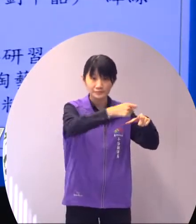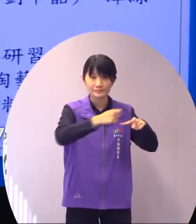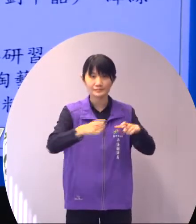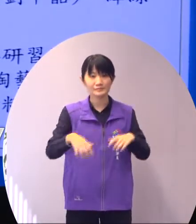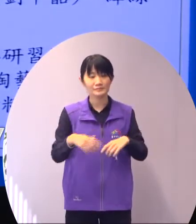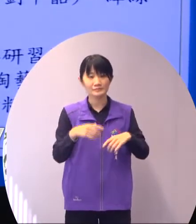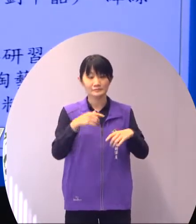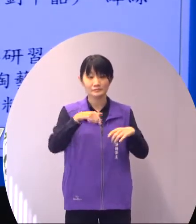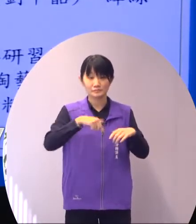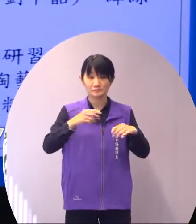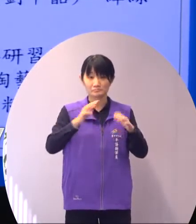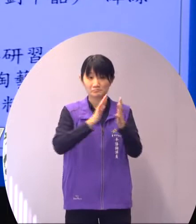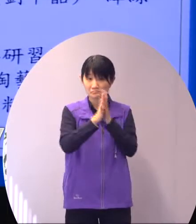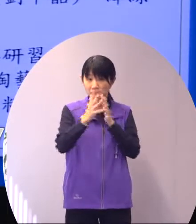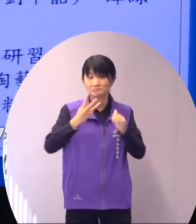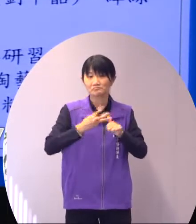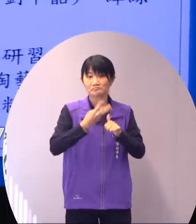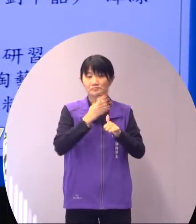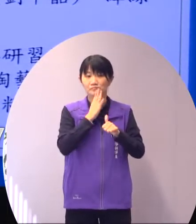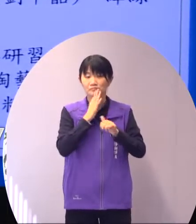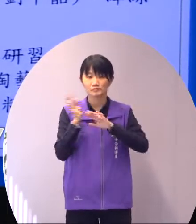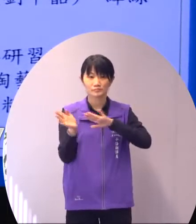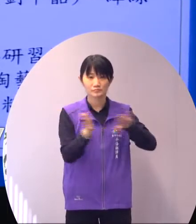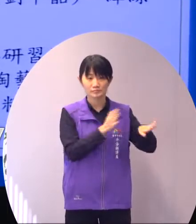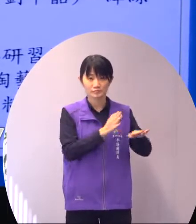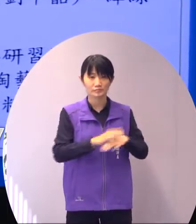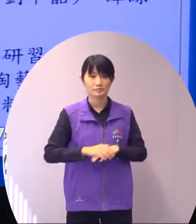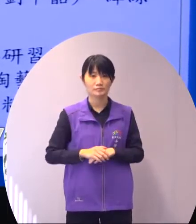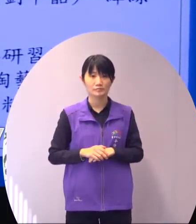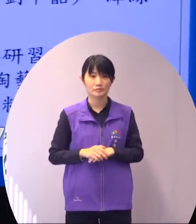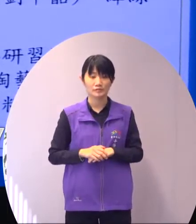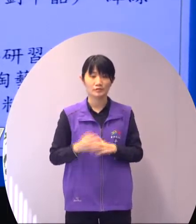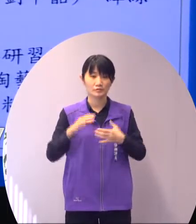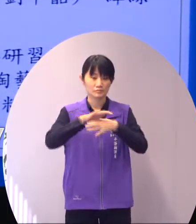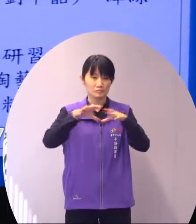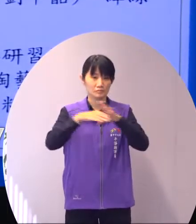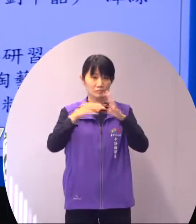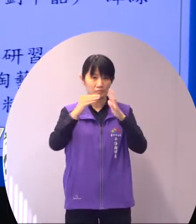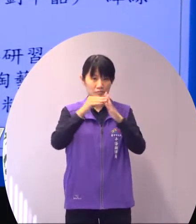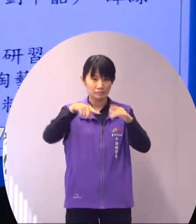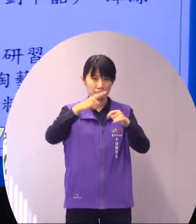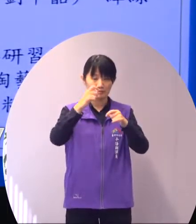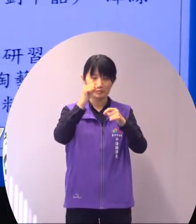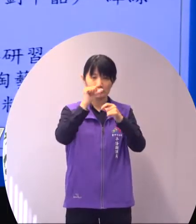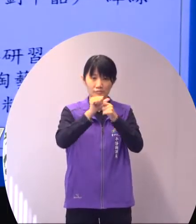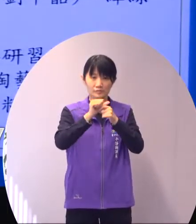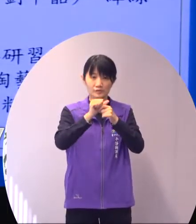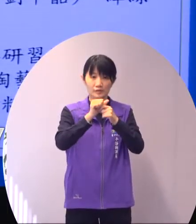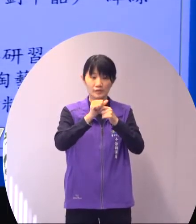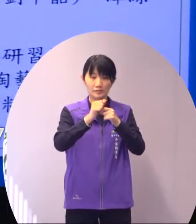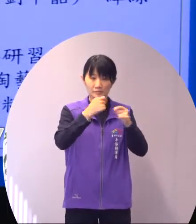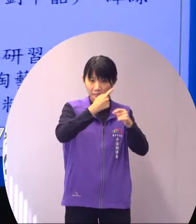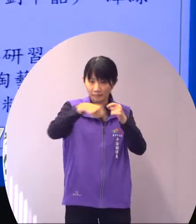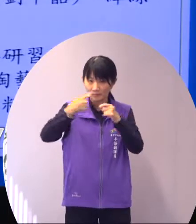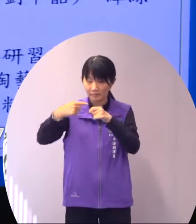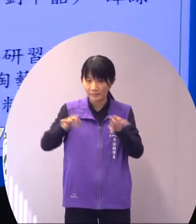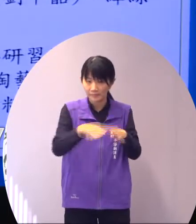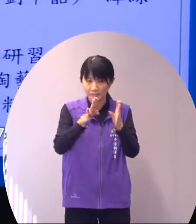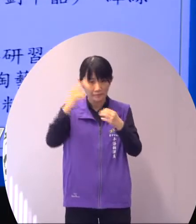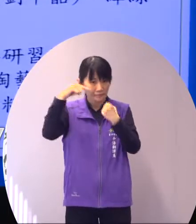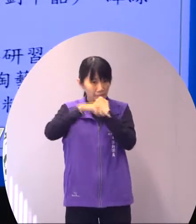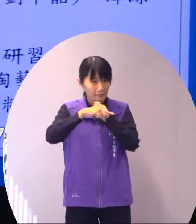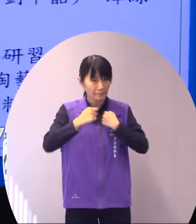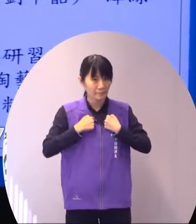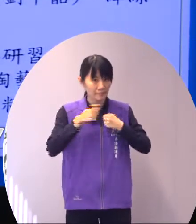三。那在推动无形文化资产技艺传承部分，文化局自105年起逐年开办工艺研习课